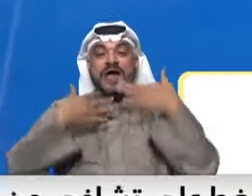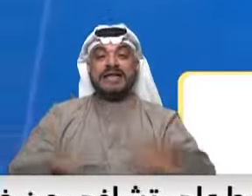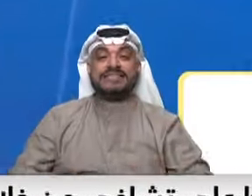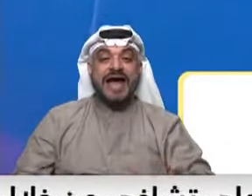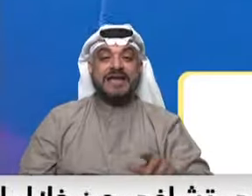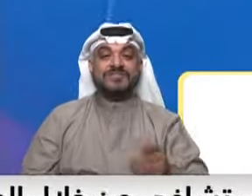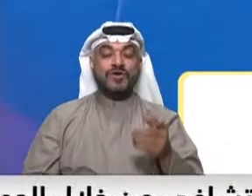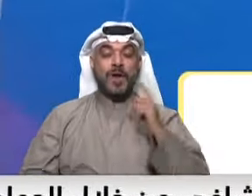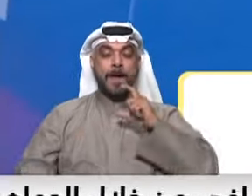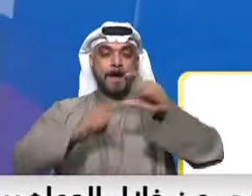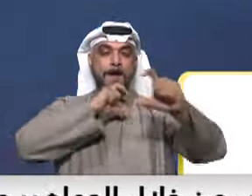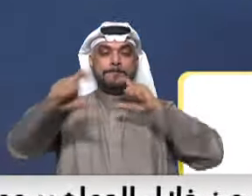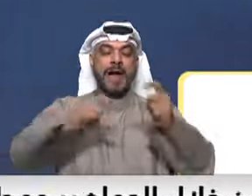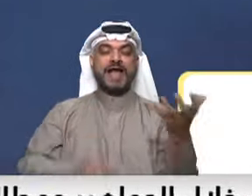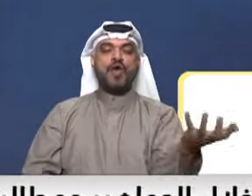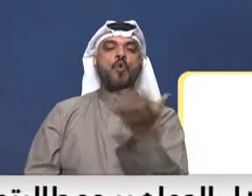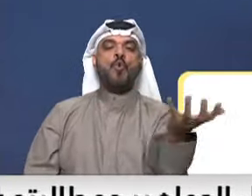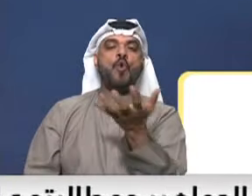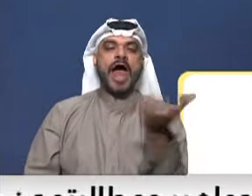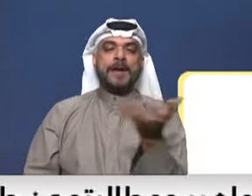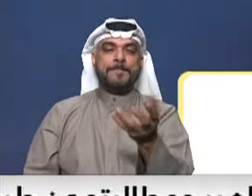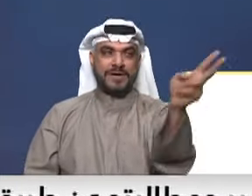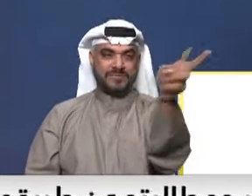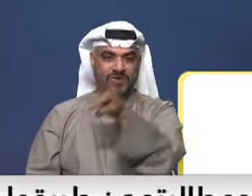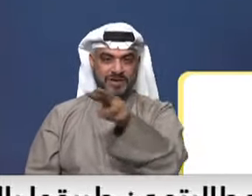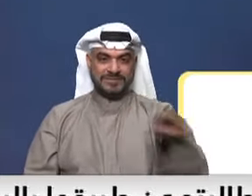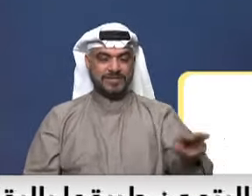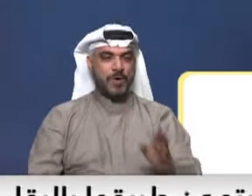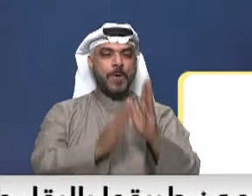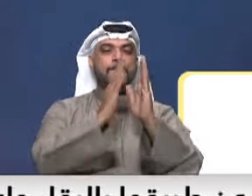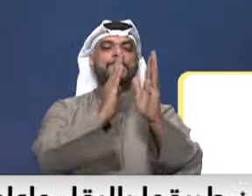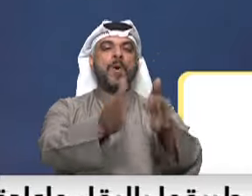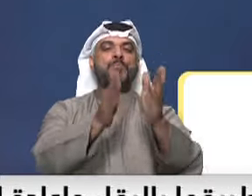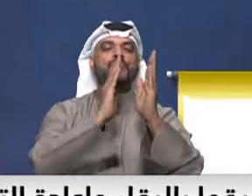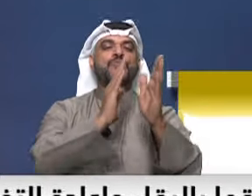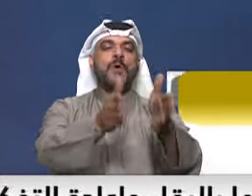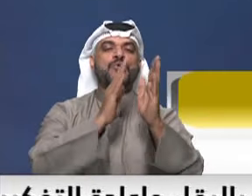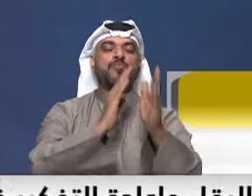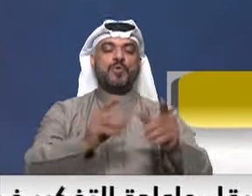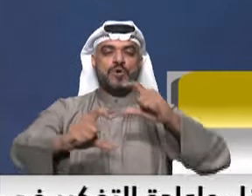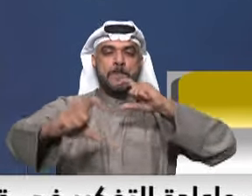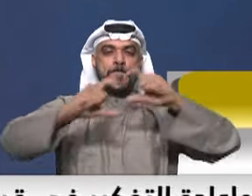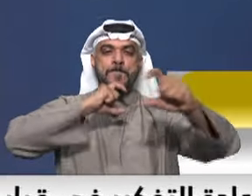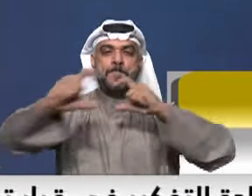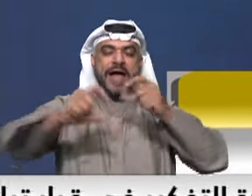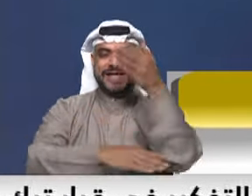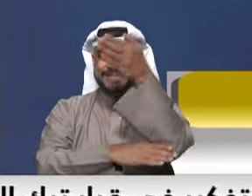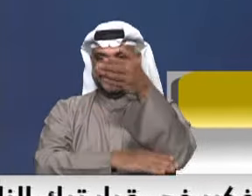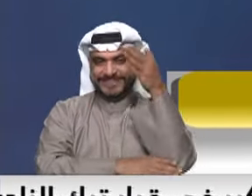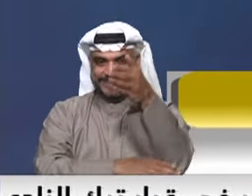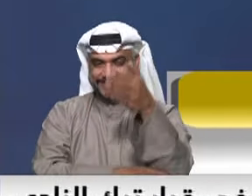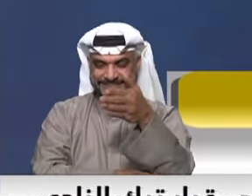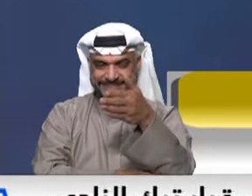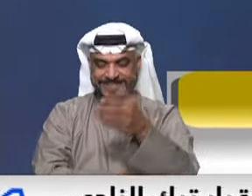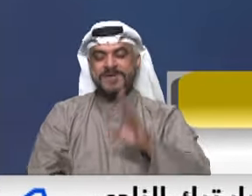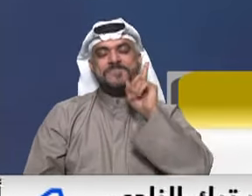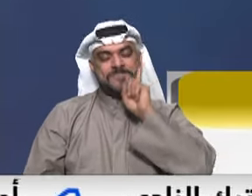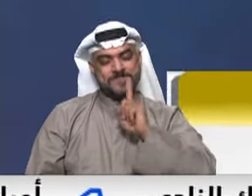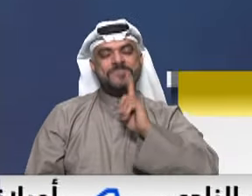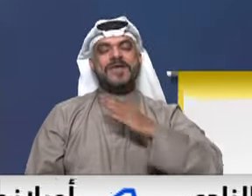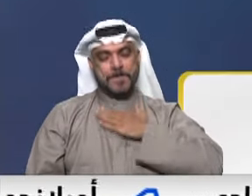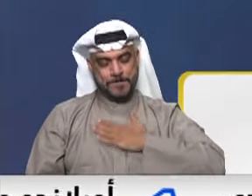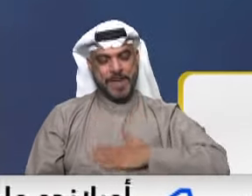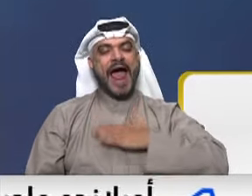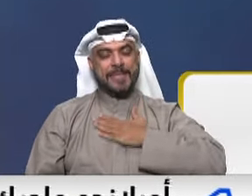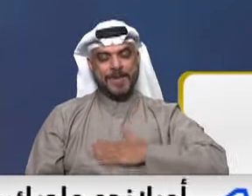وربا. نبارك لبنك الكويت الوطني فوزه في المركز الأول وحظ أوفر للفريق الثاني